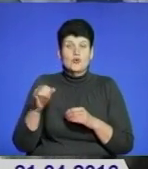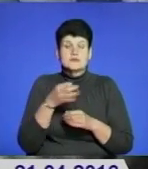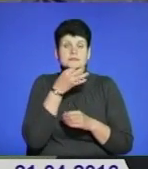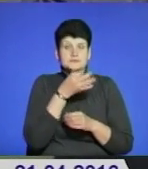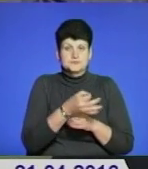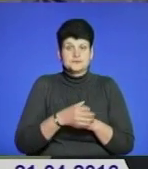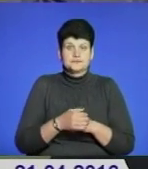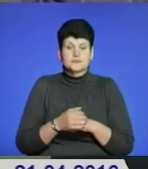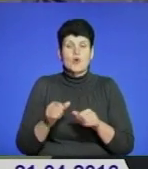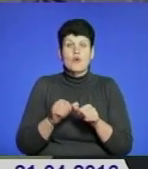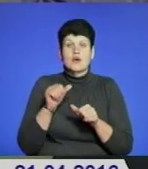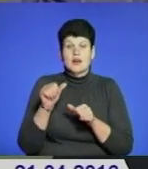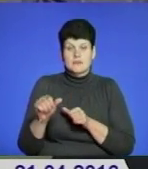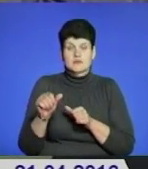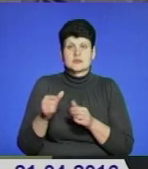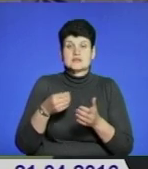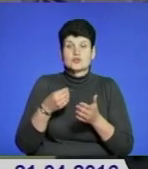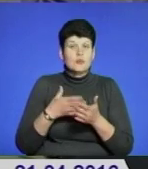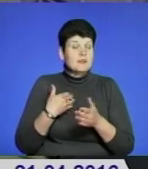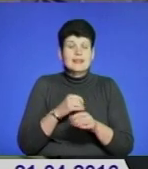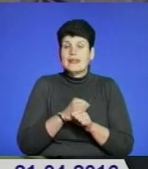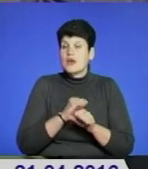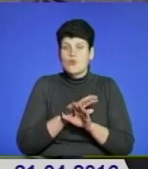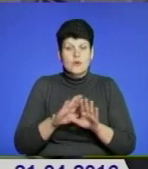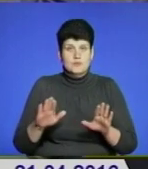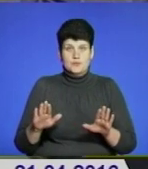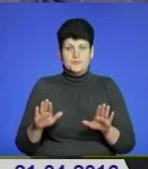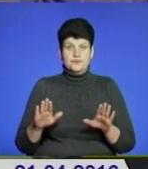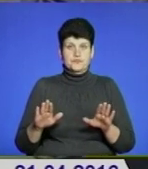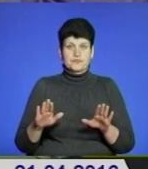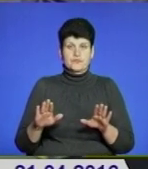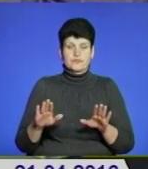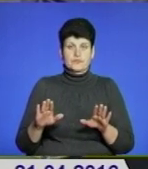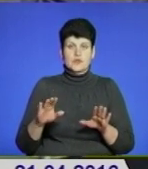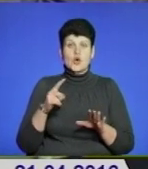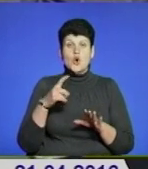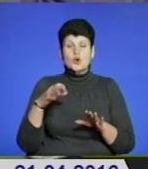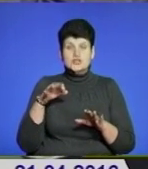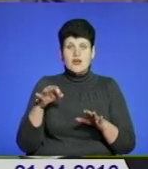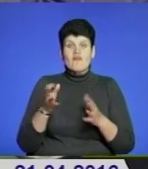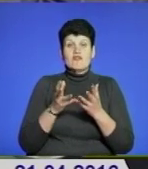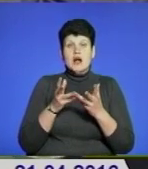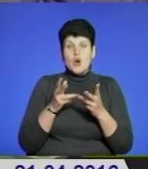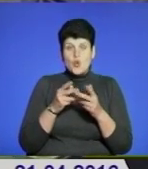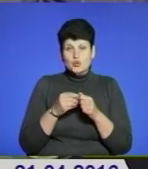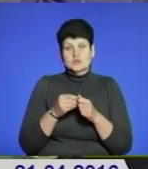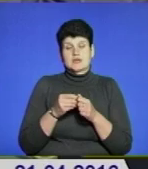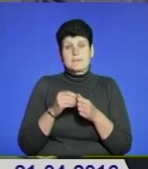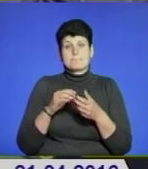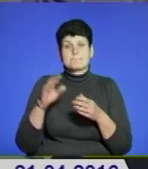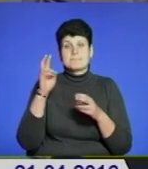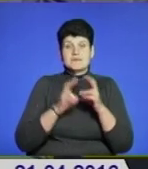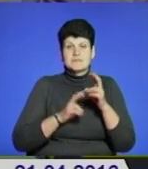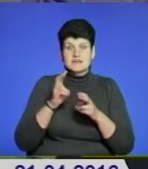наголосив. Окремо тарифу на це ми не формуємо, хоча в рахунках підприємств, вірніше, в їхніх балансах